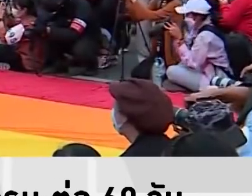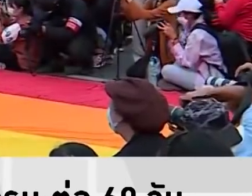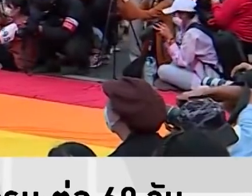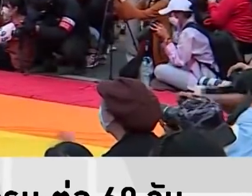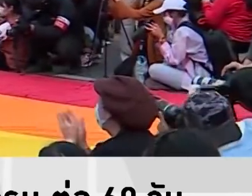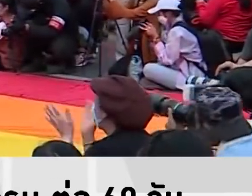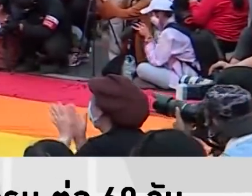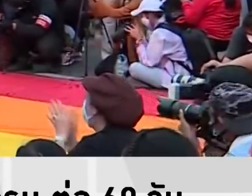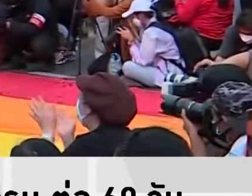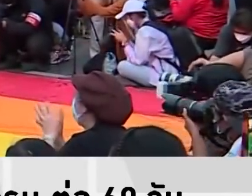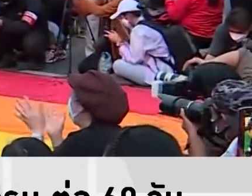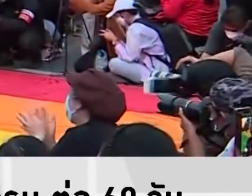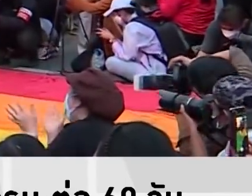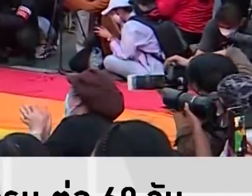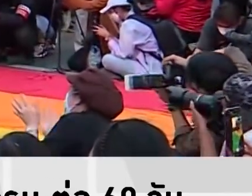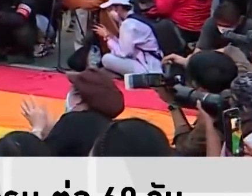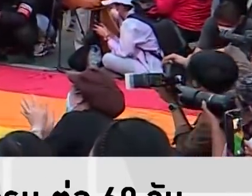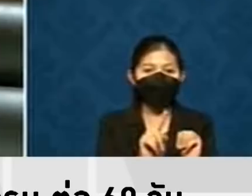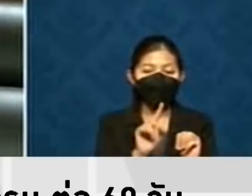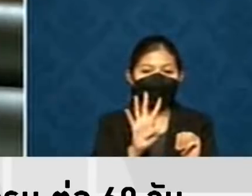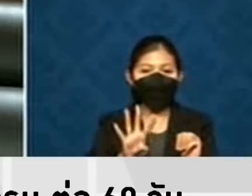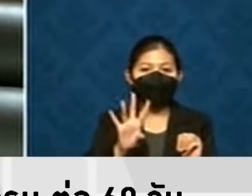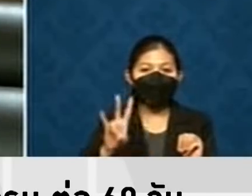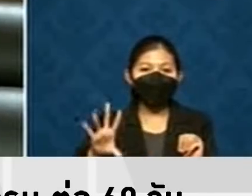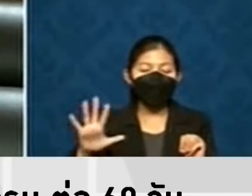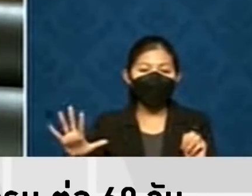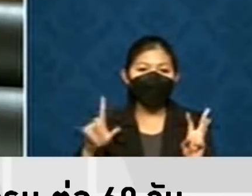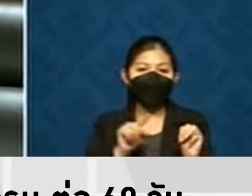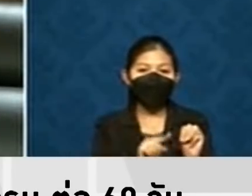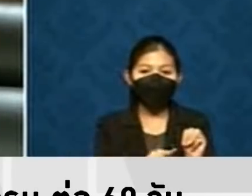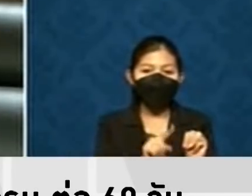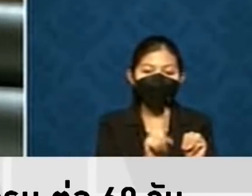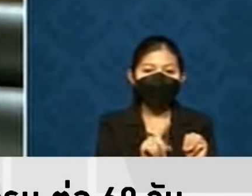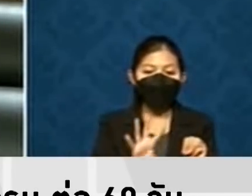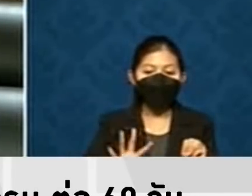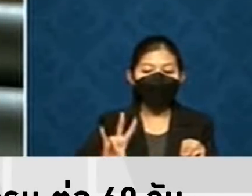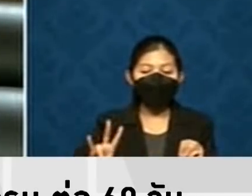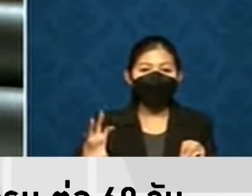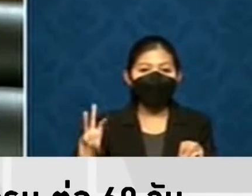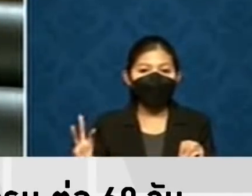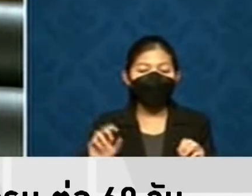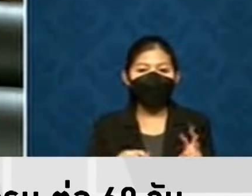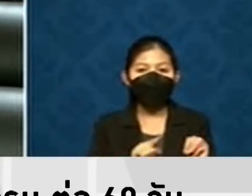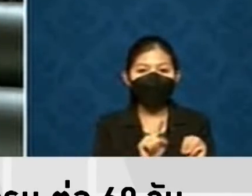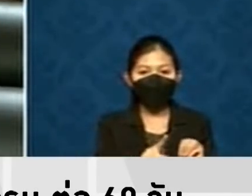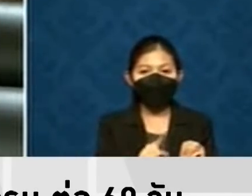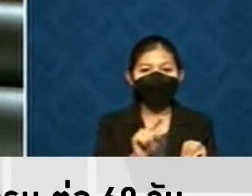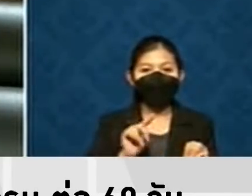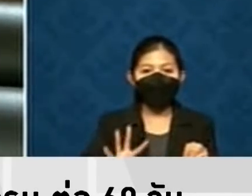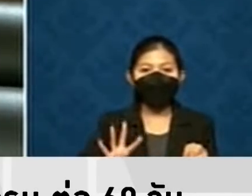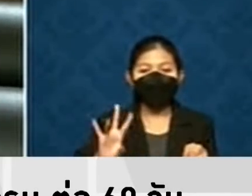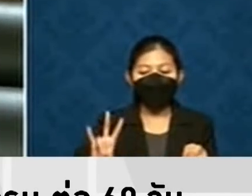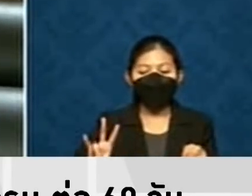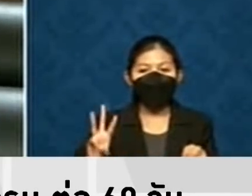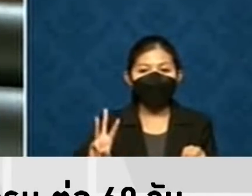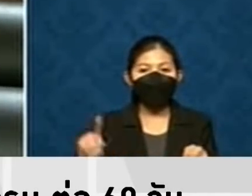ก่อน ก็คือถือว่า ถ้ายุบสภาเนี่ยครม.ชุดใหม่ยังหยิบขึ้นมาพิจารณาได ้อ๋อขึ้นอยู่ครม.ชุดใหม่ด้วย ถือว่าอยู่ในกระบวนการใช่มั้